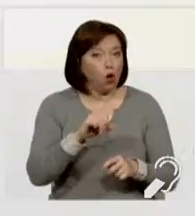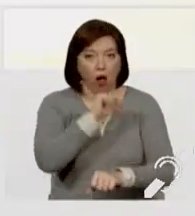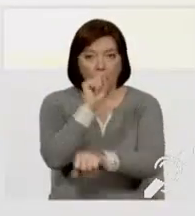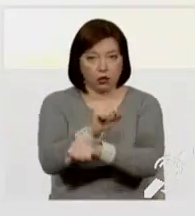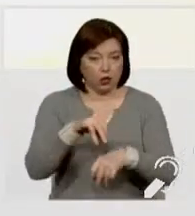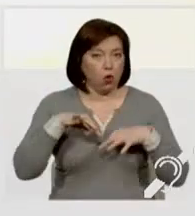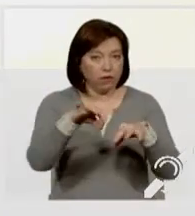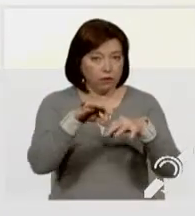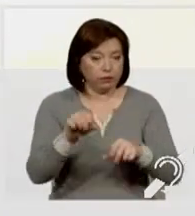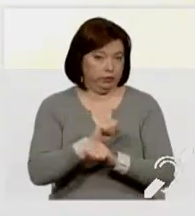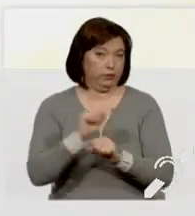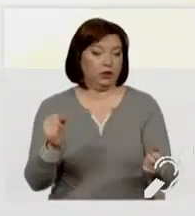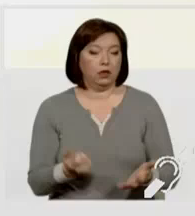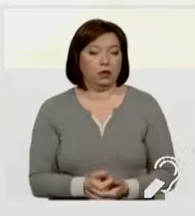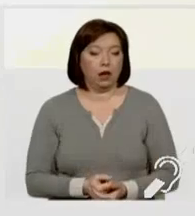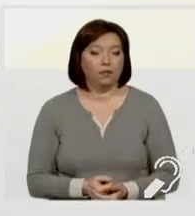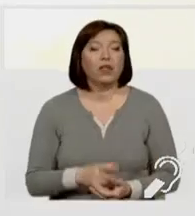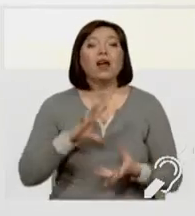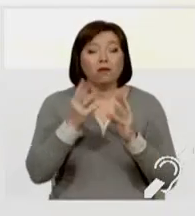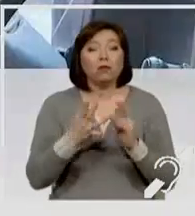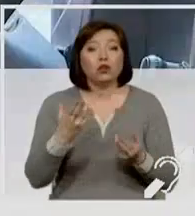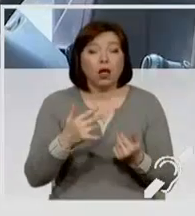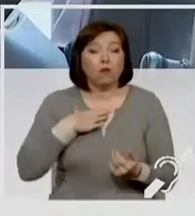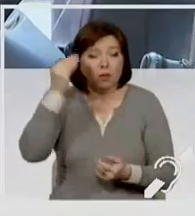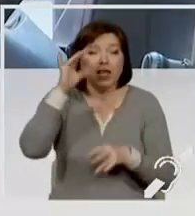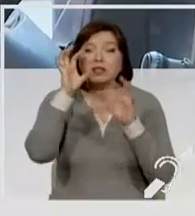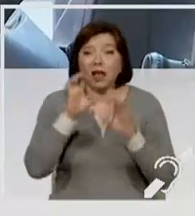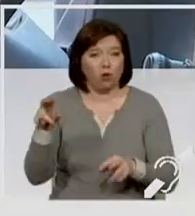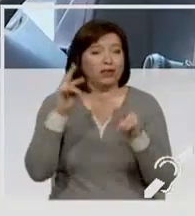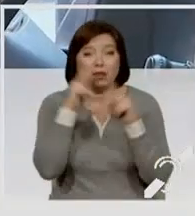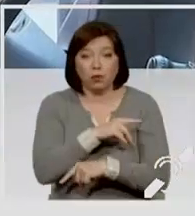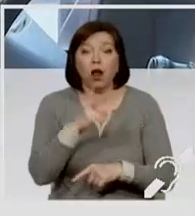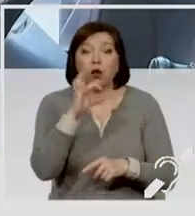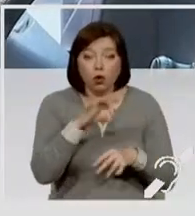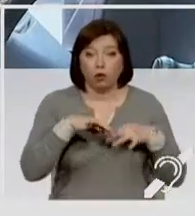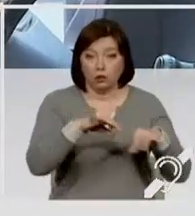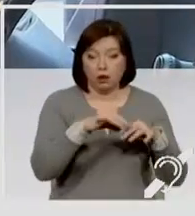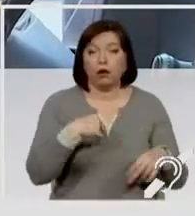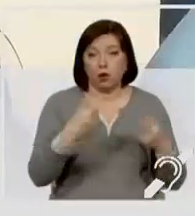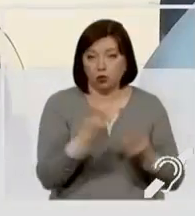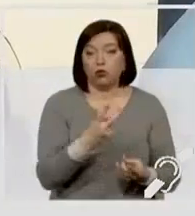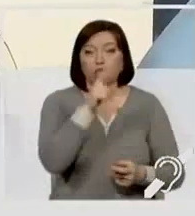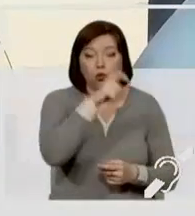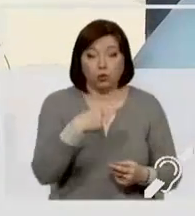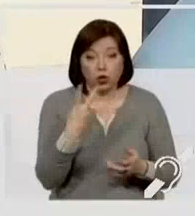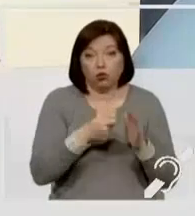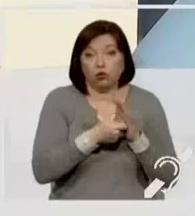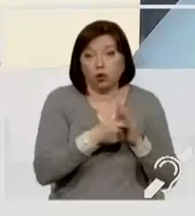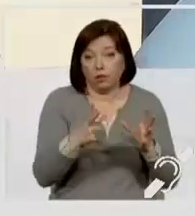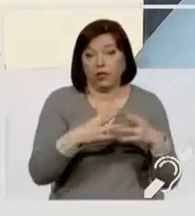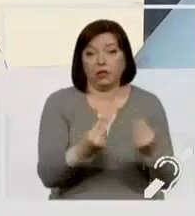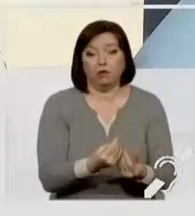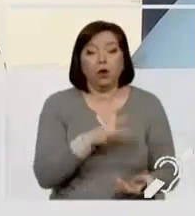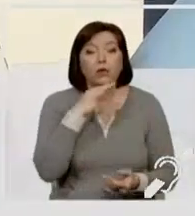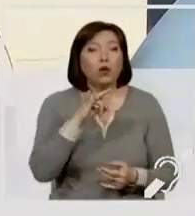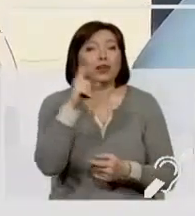eu, dar sunt de acord, că nu avem cum să nu fii de acord. Eu sunt de acord cu mine, știu că trebuie să mănânc, să hrănesc familie, dar restul nu știu. Unii